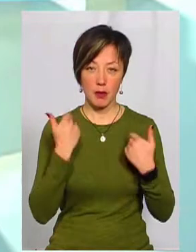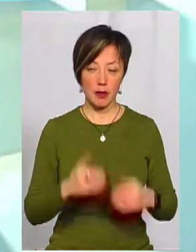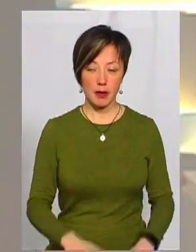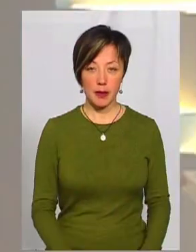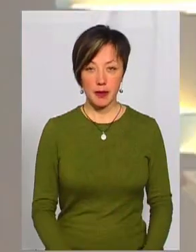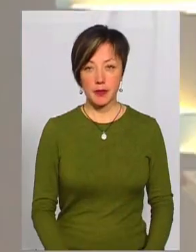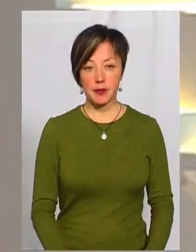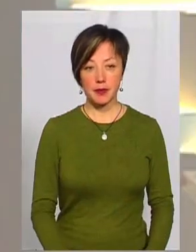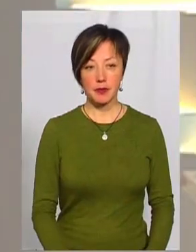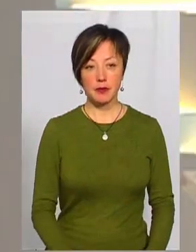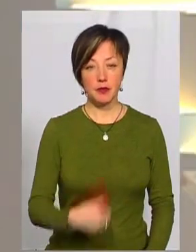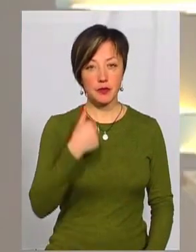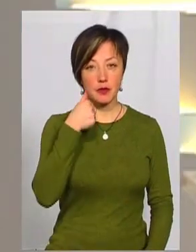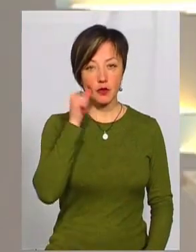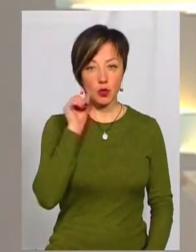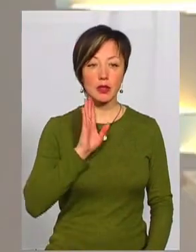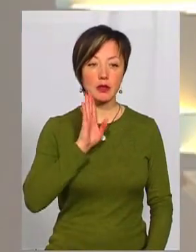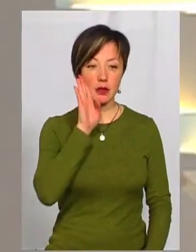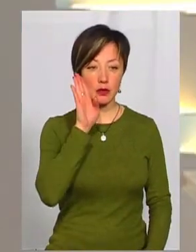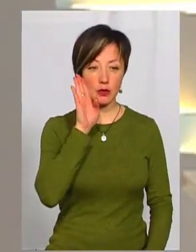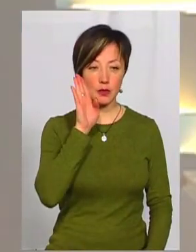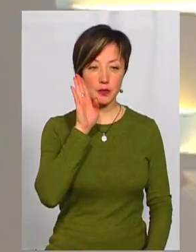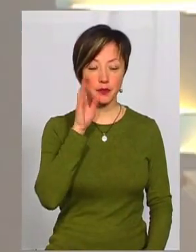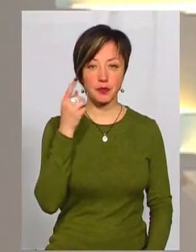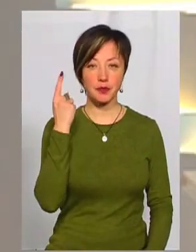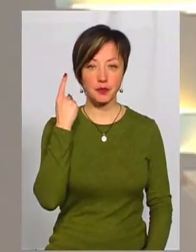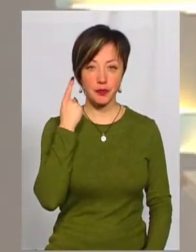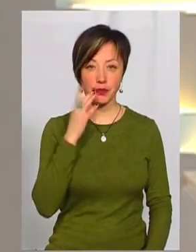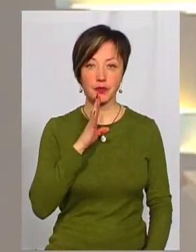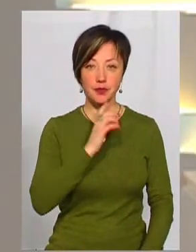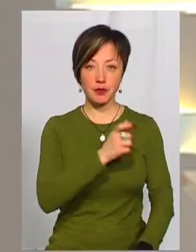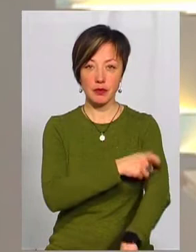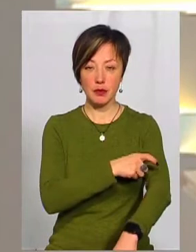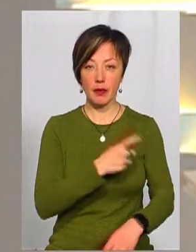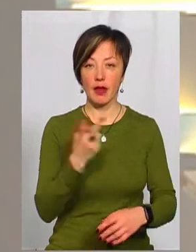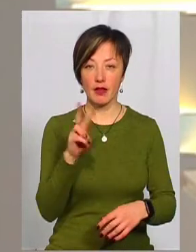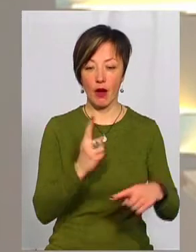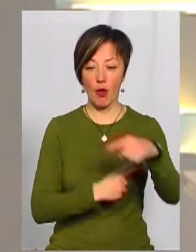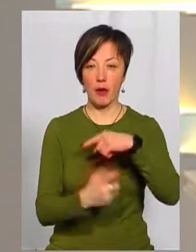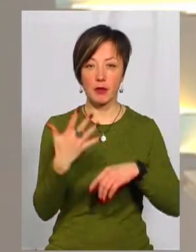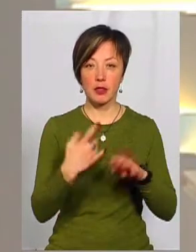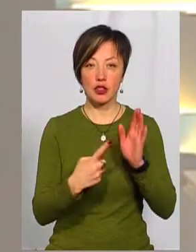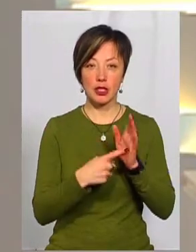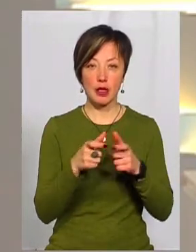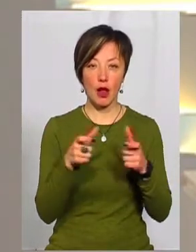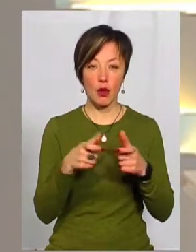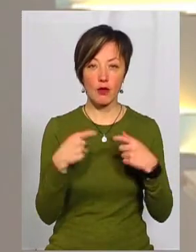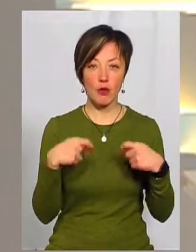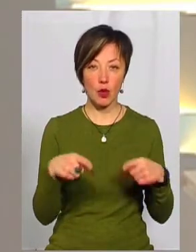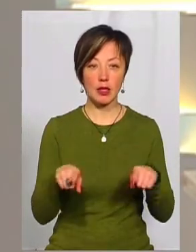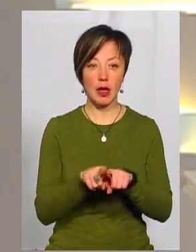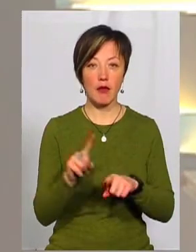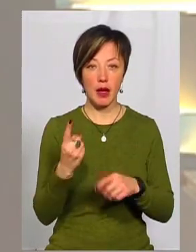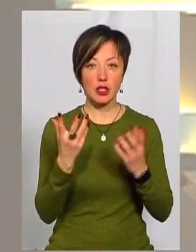не повинно бути. Учора зранку, як ми почули, казала кондукторка, що за 2 оберти 56 талонів було продано. Так